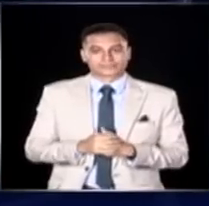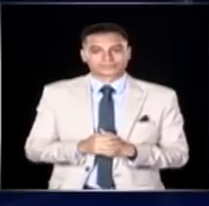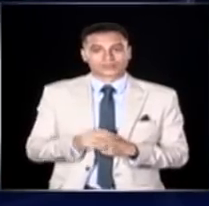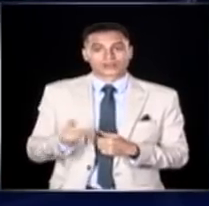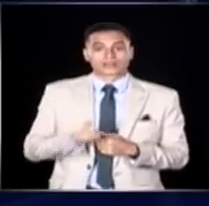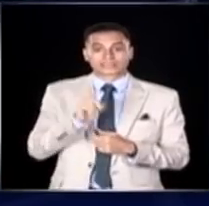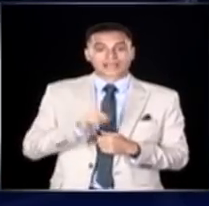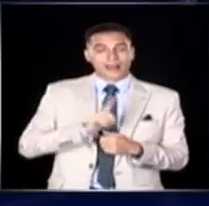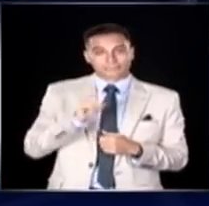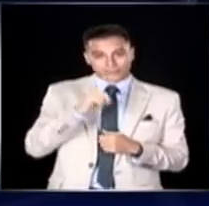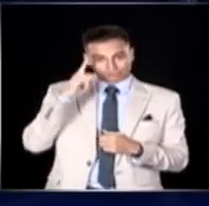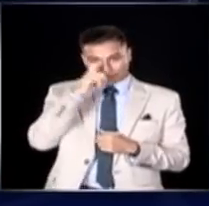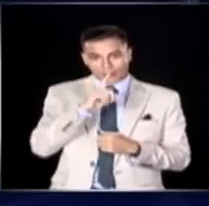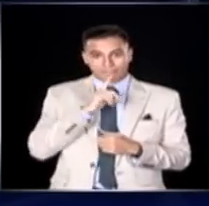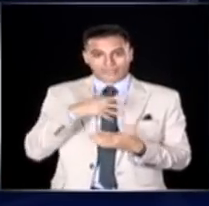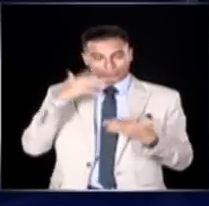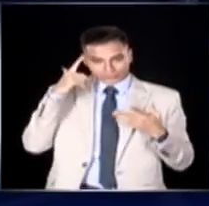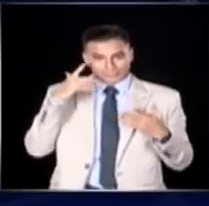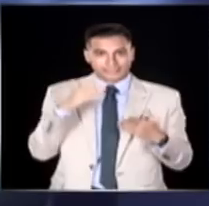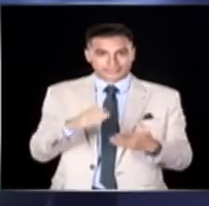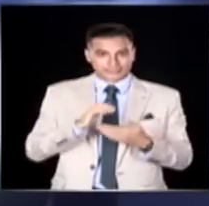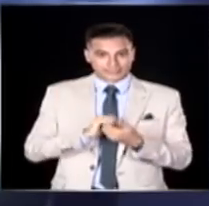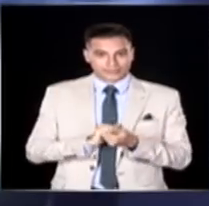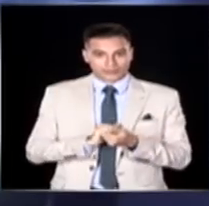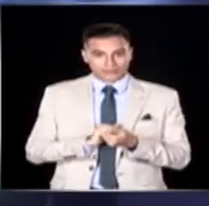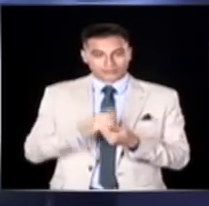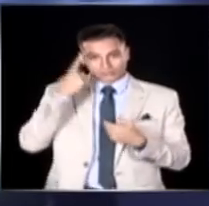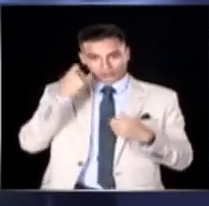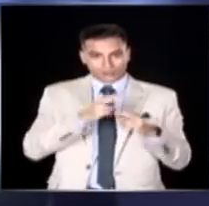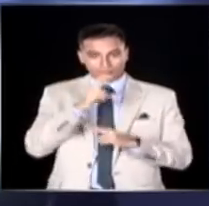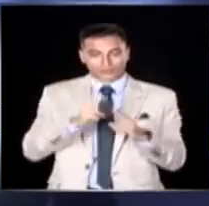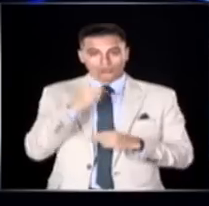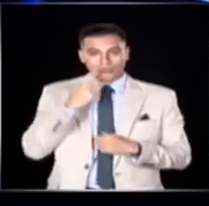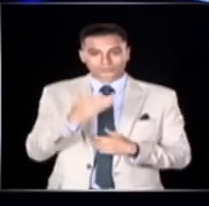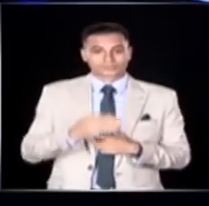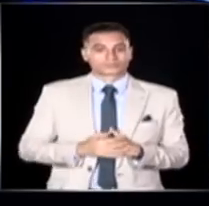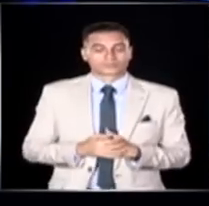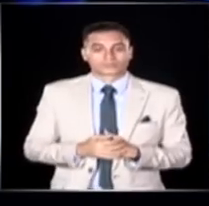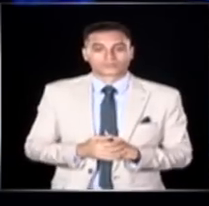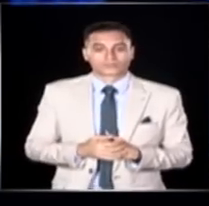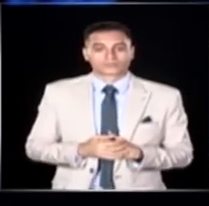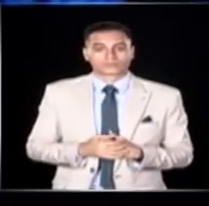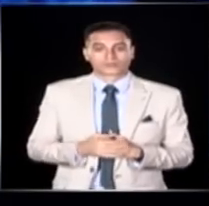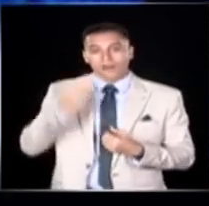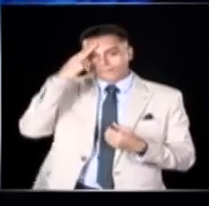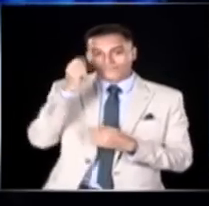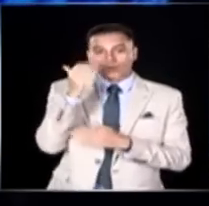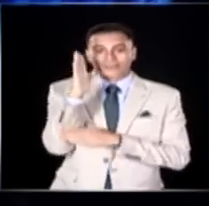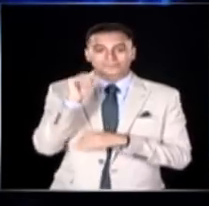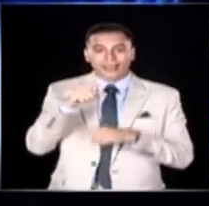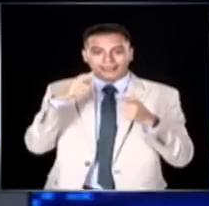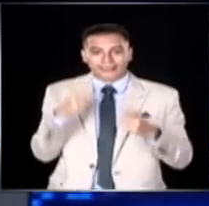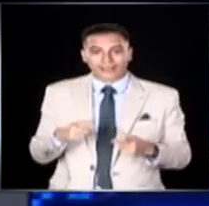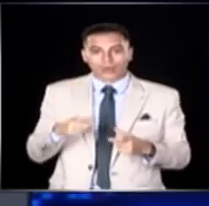الاسئلة مش صعبة بس عايزة تركيز. تحت الضغط كاونتر، ما هي العملة الرسمية